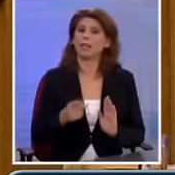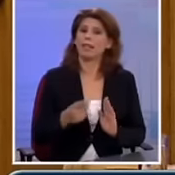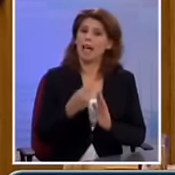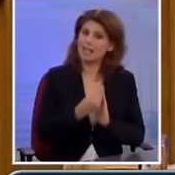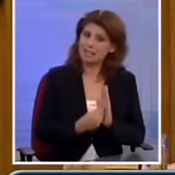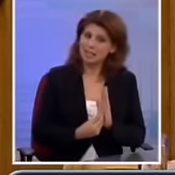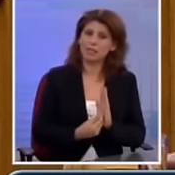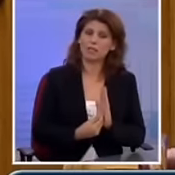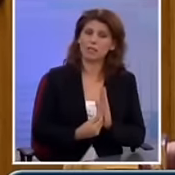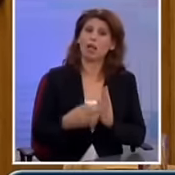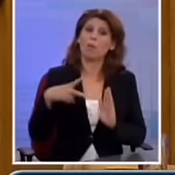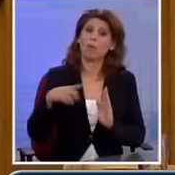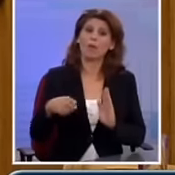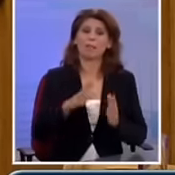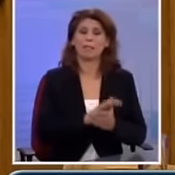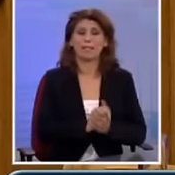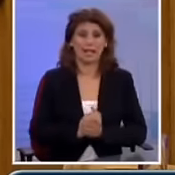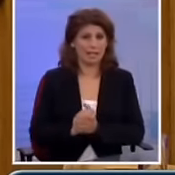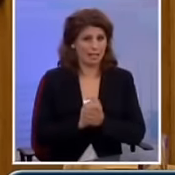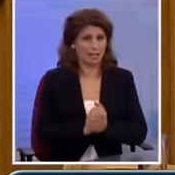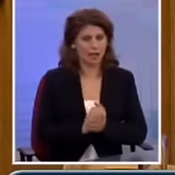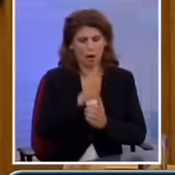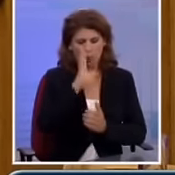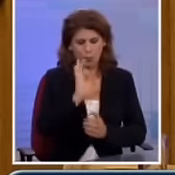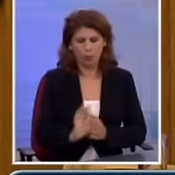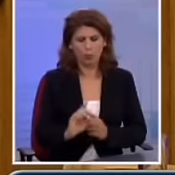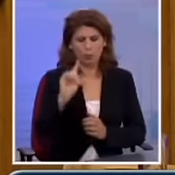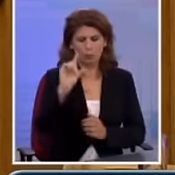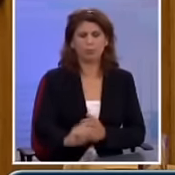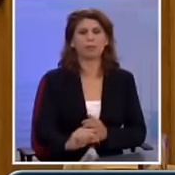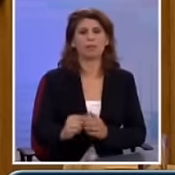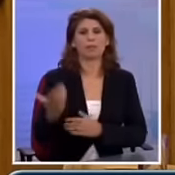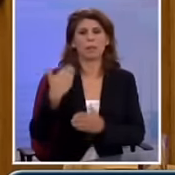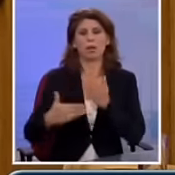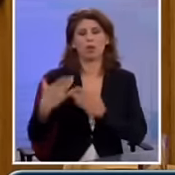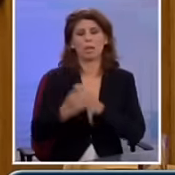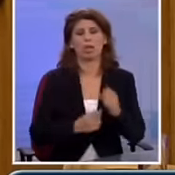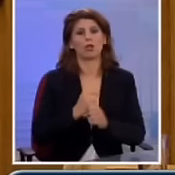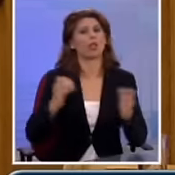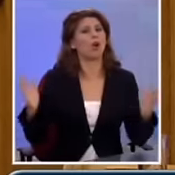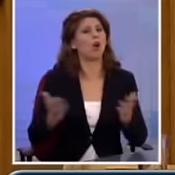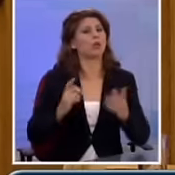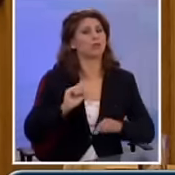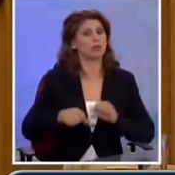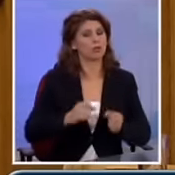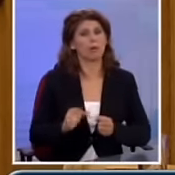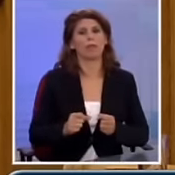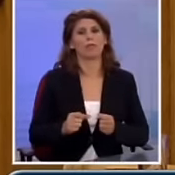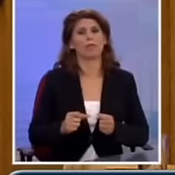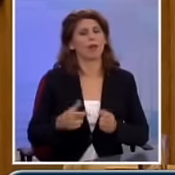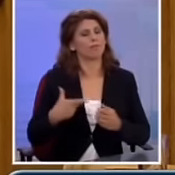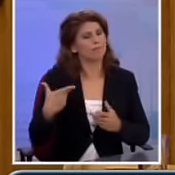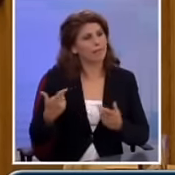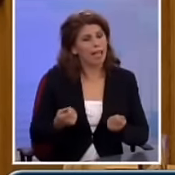αξίες που μαζί με την αλληλεγγύη εκμυδένισαν τα προηγούμενα χρόνια όσες προσπάθειες κατέτειναν στο να